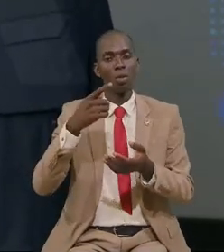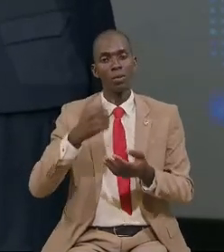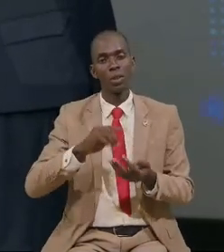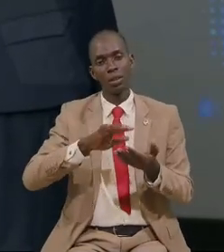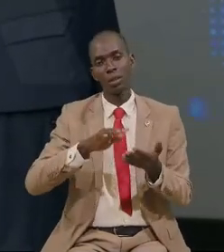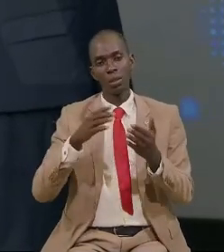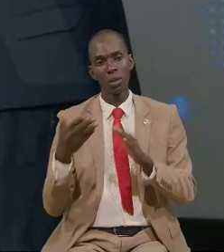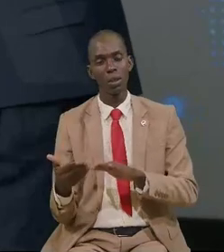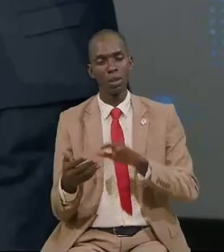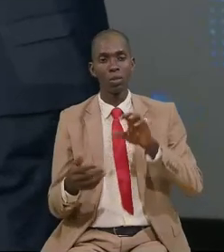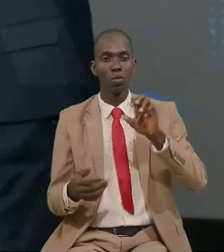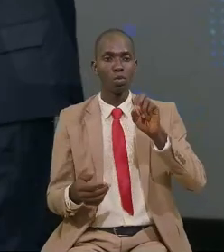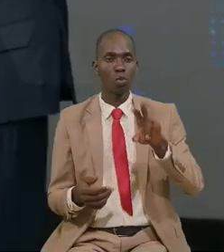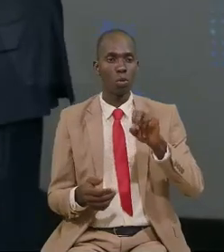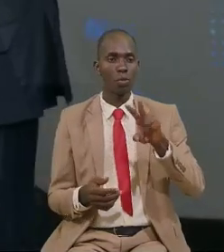12,